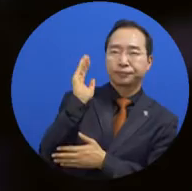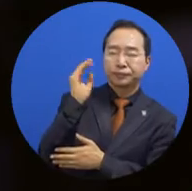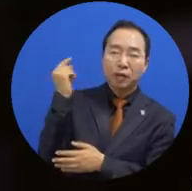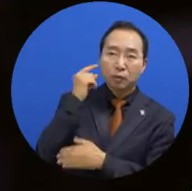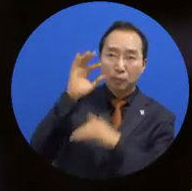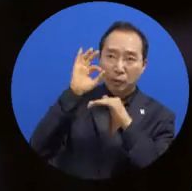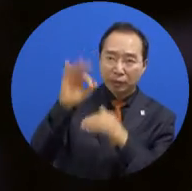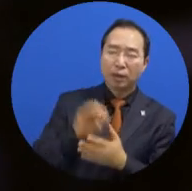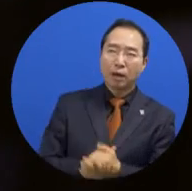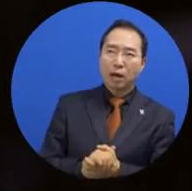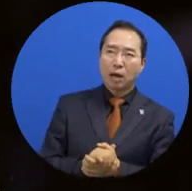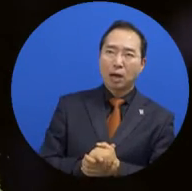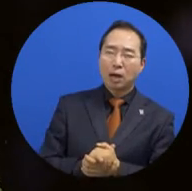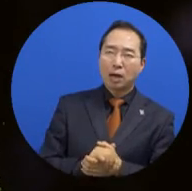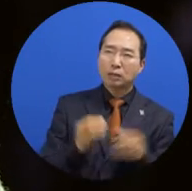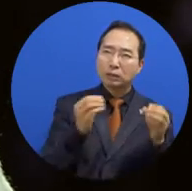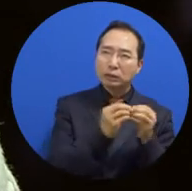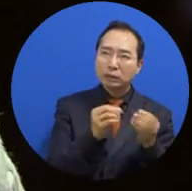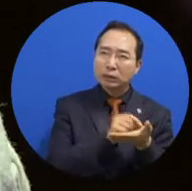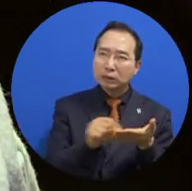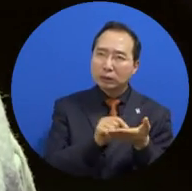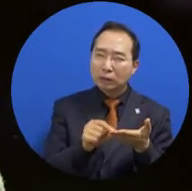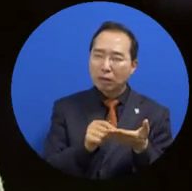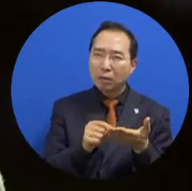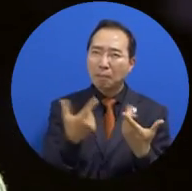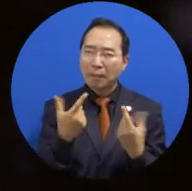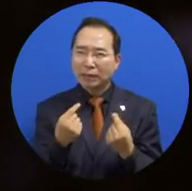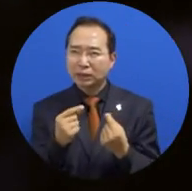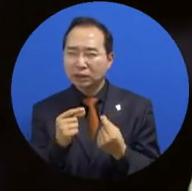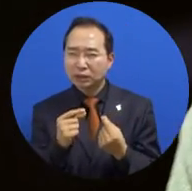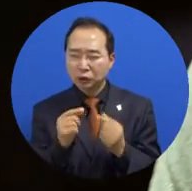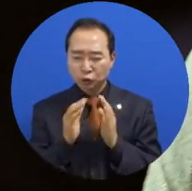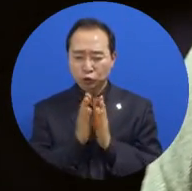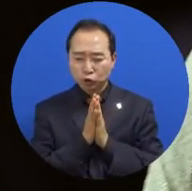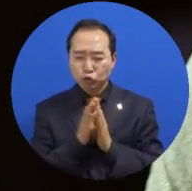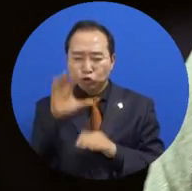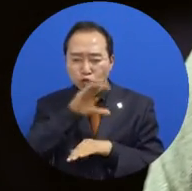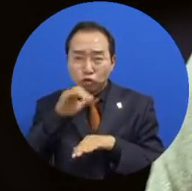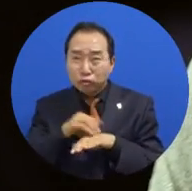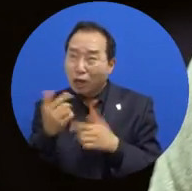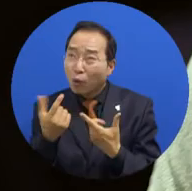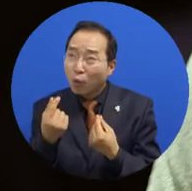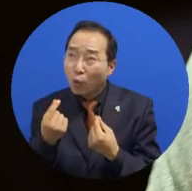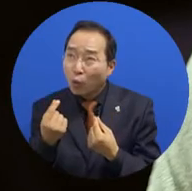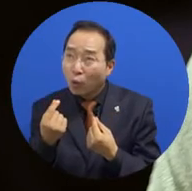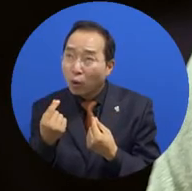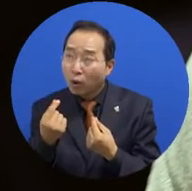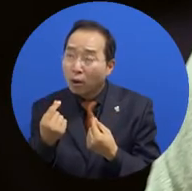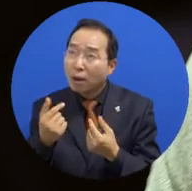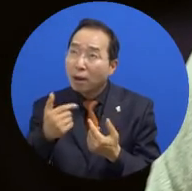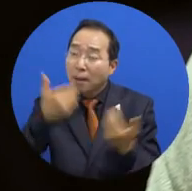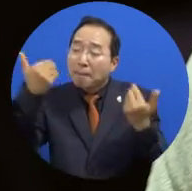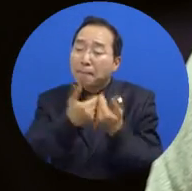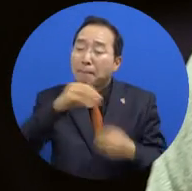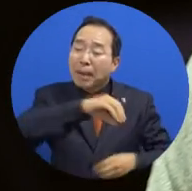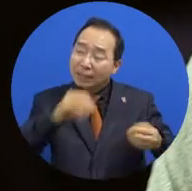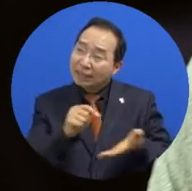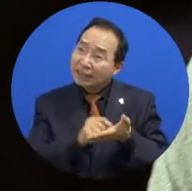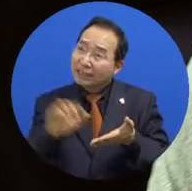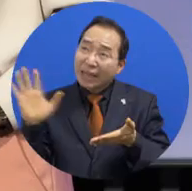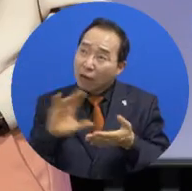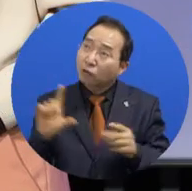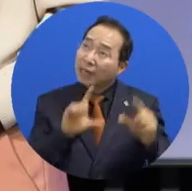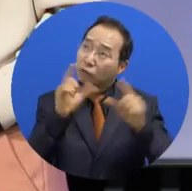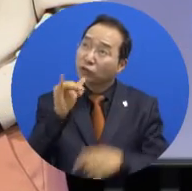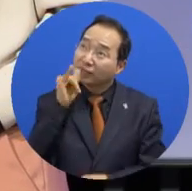강연을 들어보니까 글 쓰는 게 이제 수행의 한 방법 같은데 반대로 글을 쓰지 않고는 살 수